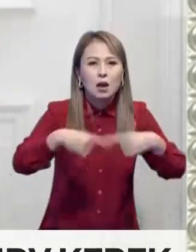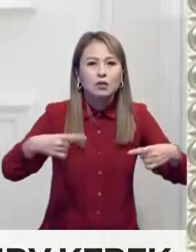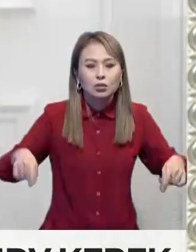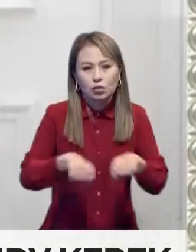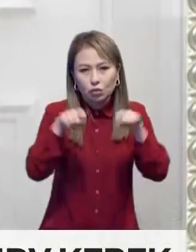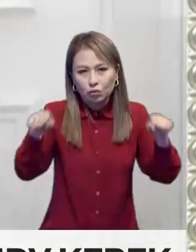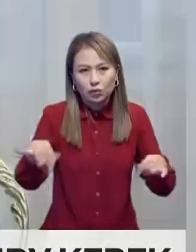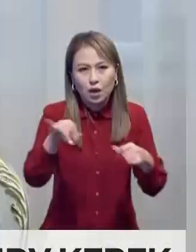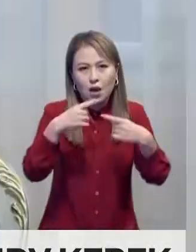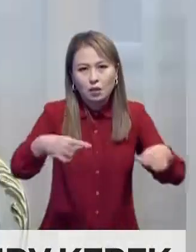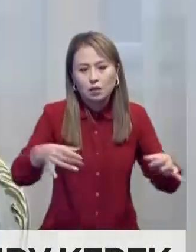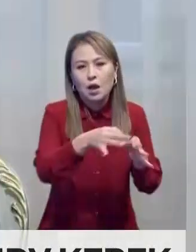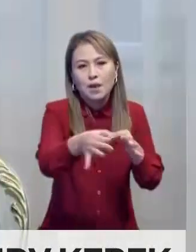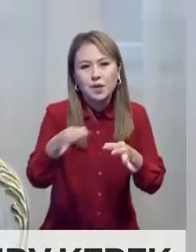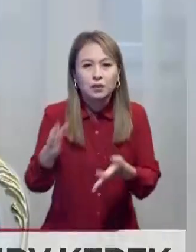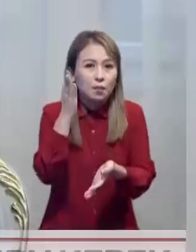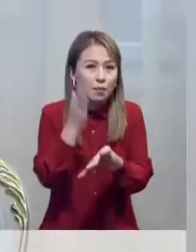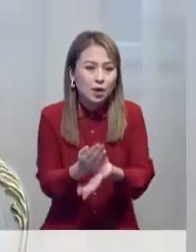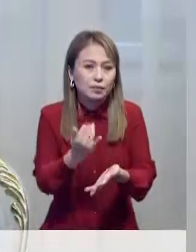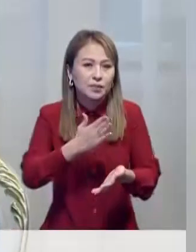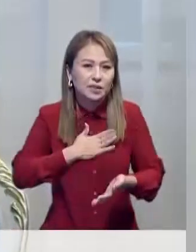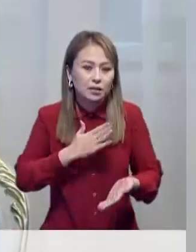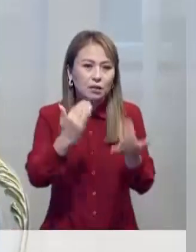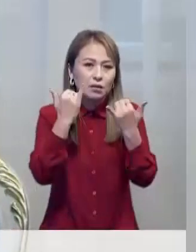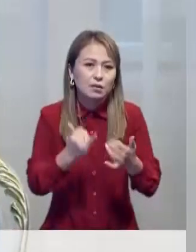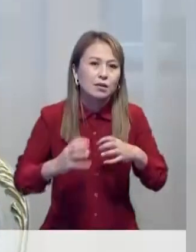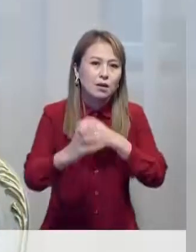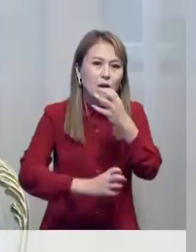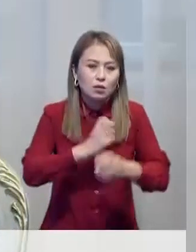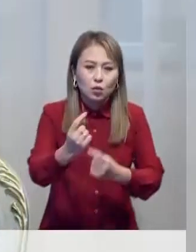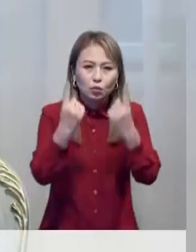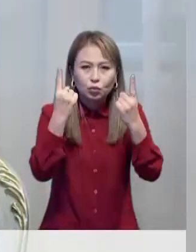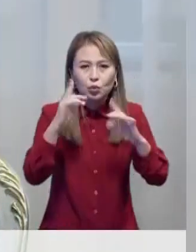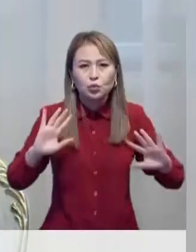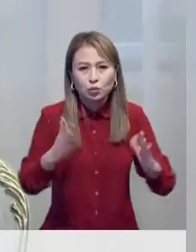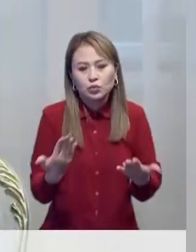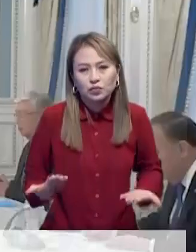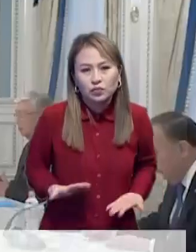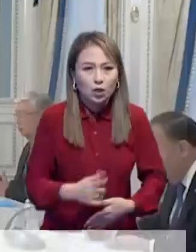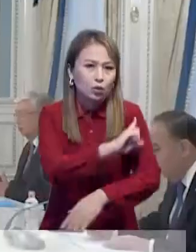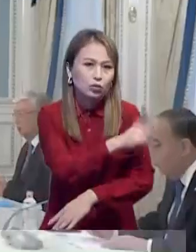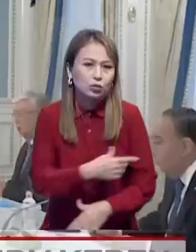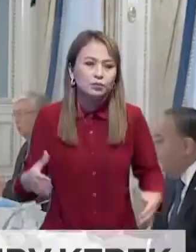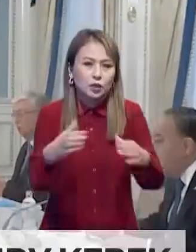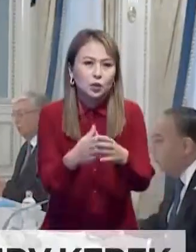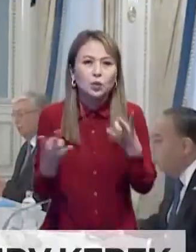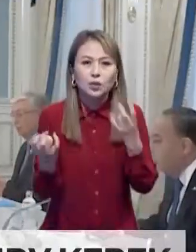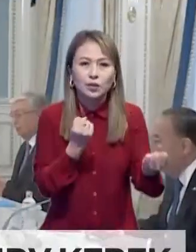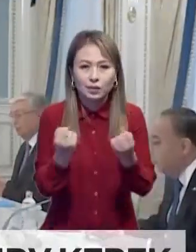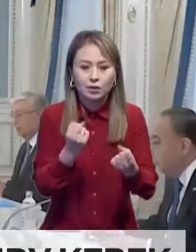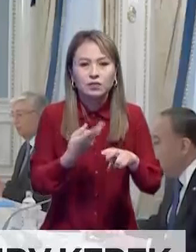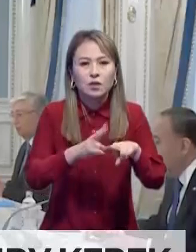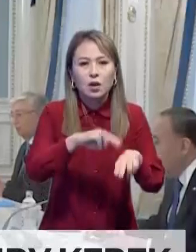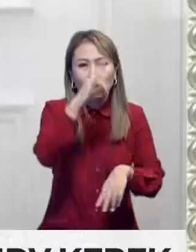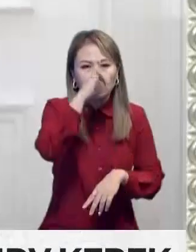құрлықта, әртүрлі аймақта орналасқан. Бірақ бізге қазіргідей халықаралық күрделі жағдайда күш біріктіру керек. Осы орайда Қазақстан мен